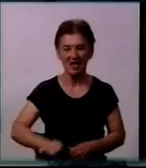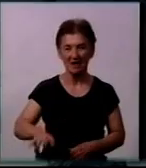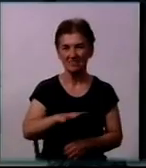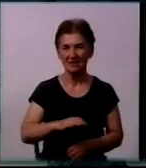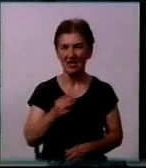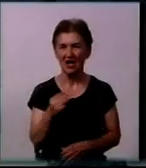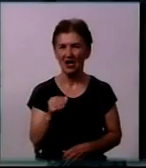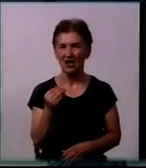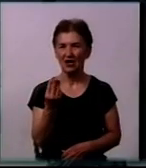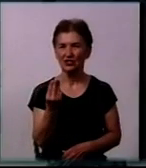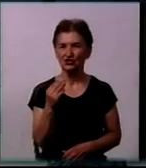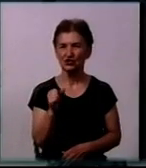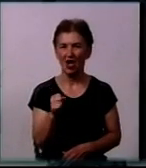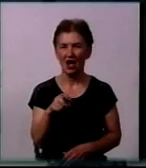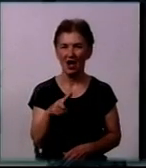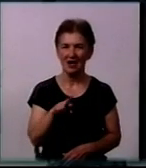Столярова.